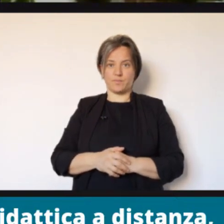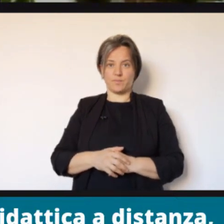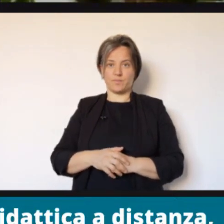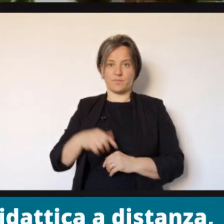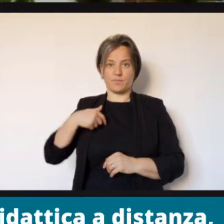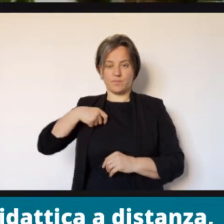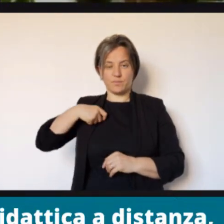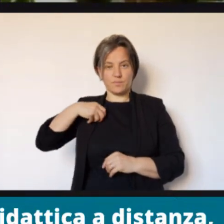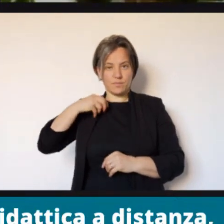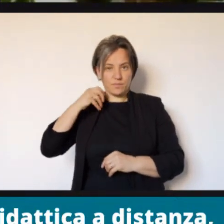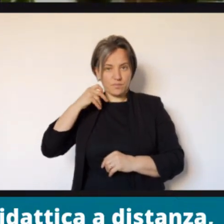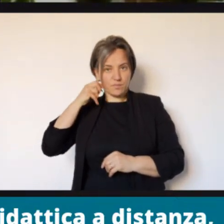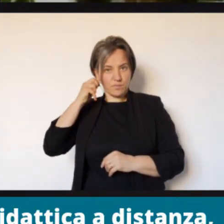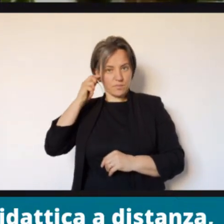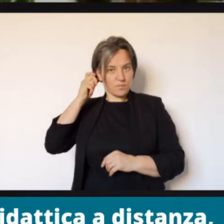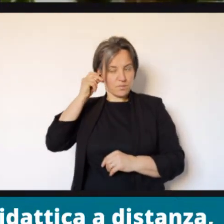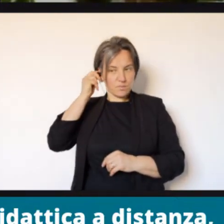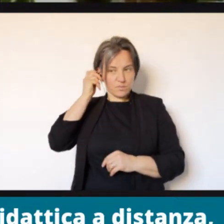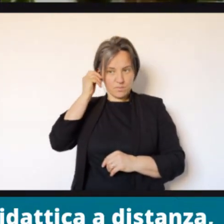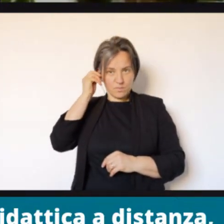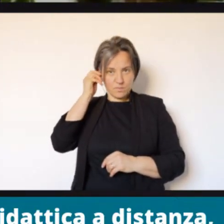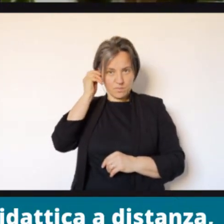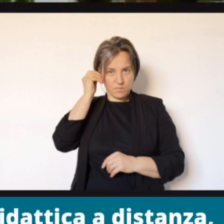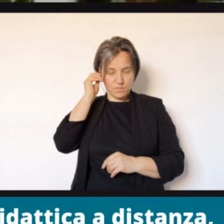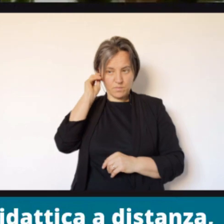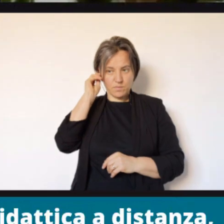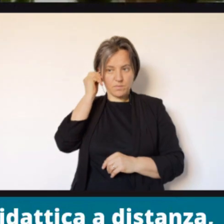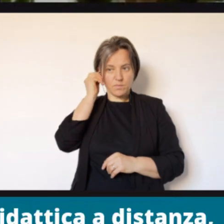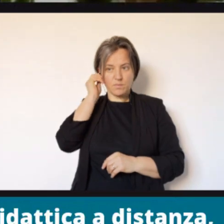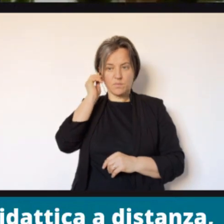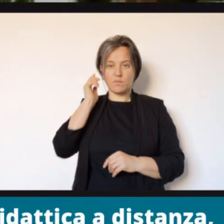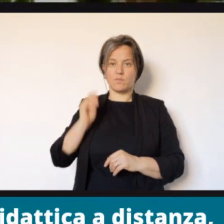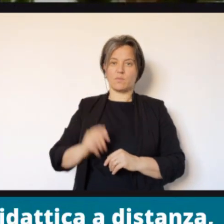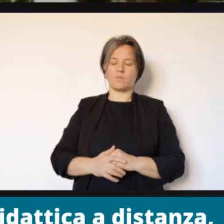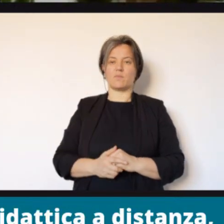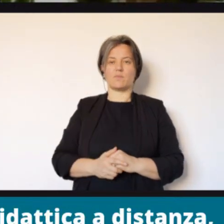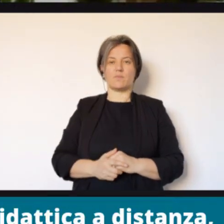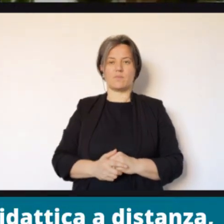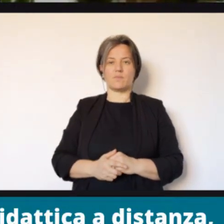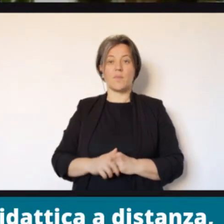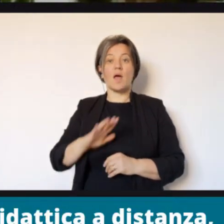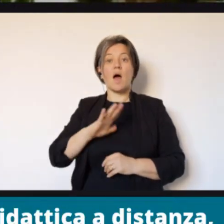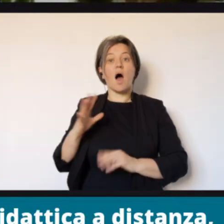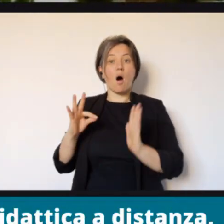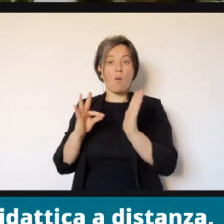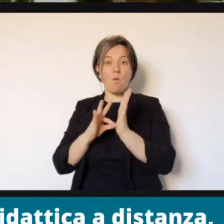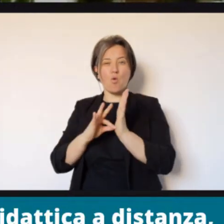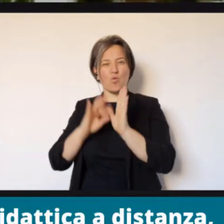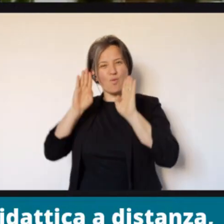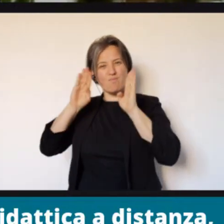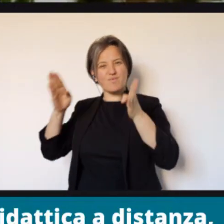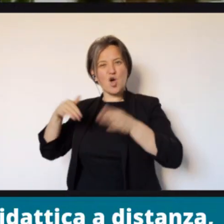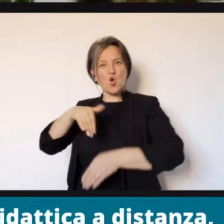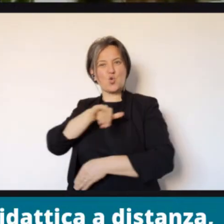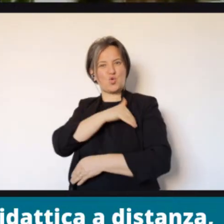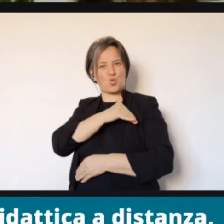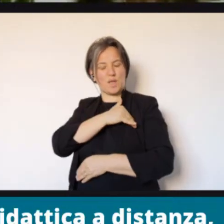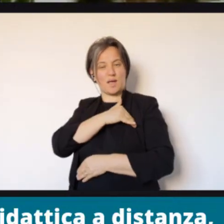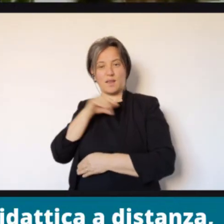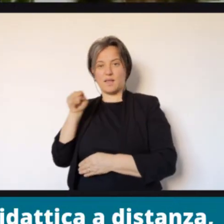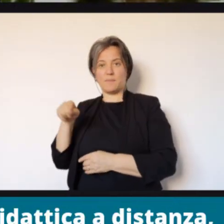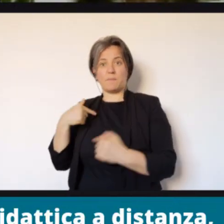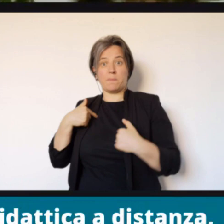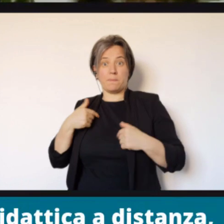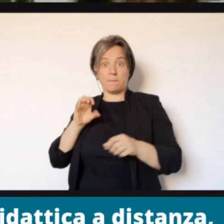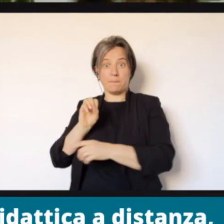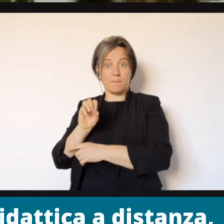L'altro aspetto è quello degli studenti. Io, anche dall'esperienza personale, per me è stato molto duro.